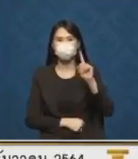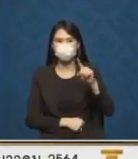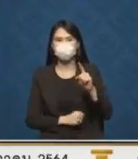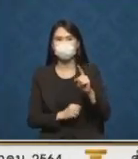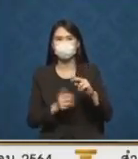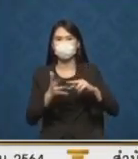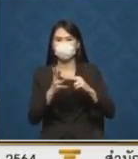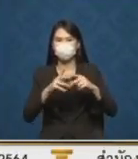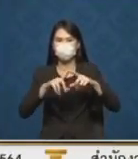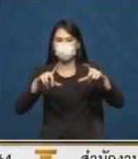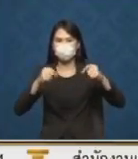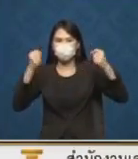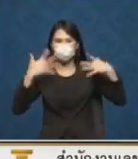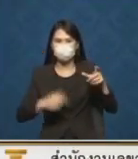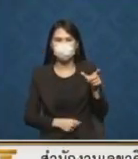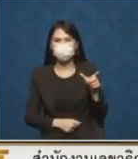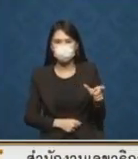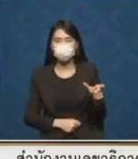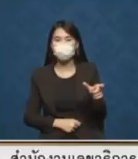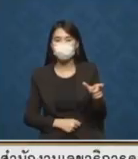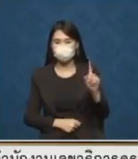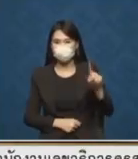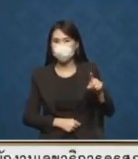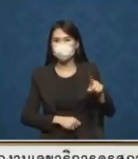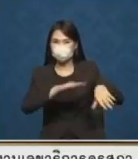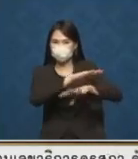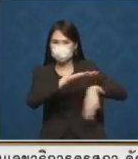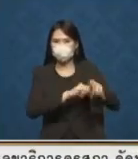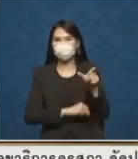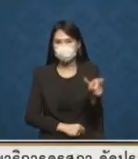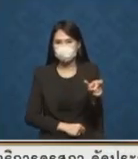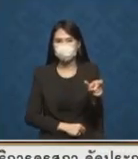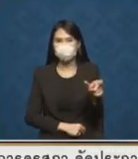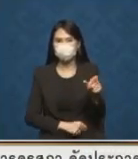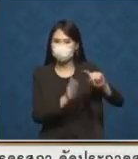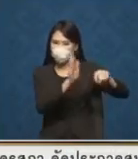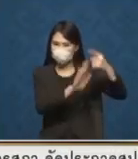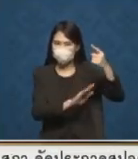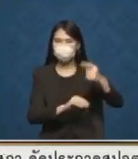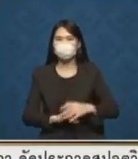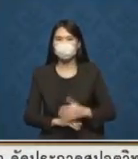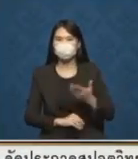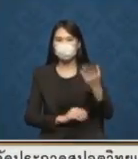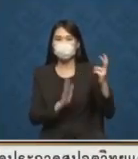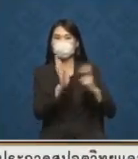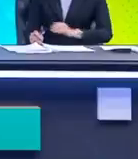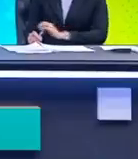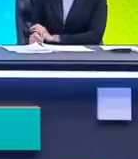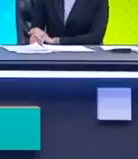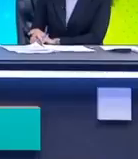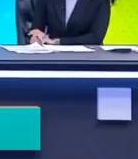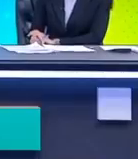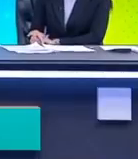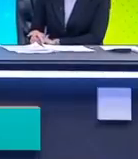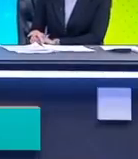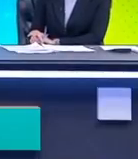วาคม24ธันวาคมก็จะเป็นการประชุมนัดพิเศษกันด้วยค่ะ คือ มันแปลกนะแปลกสองเรื่องคุณผู้ชมเรื่อง